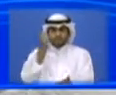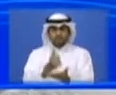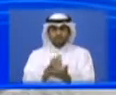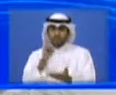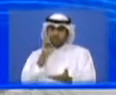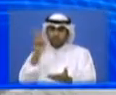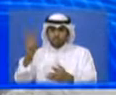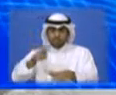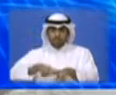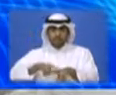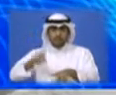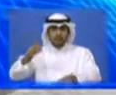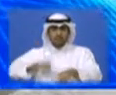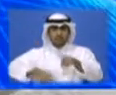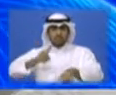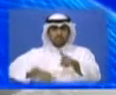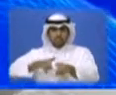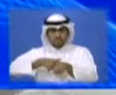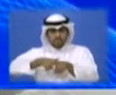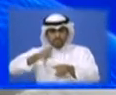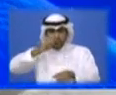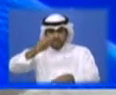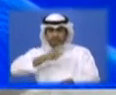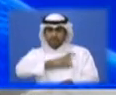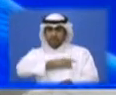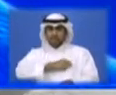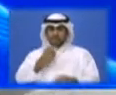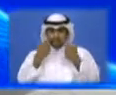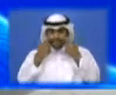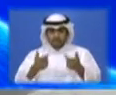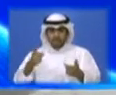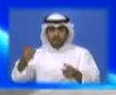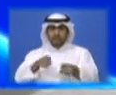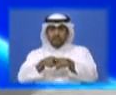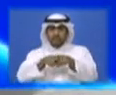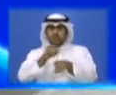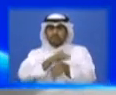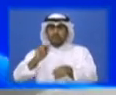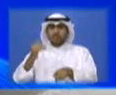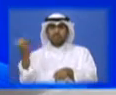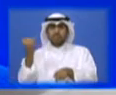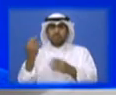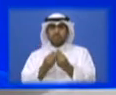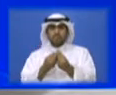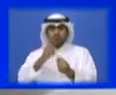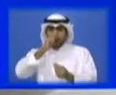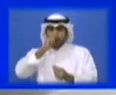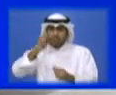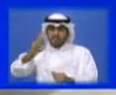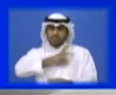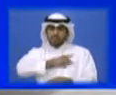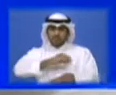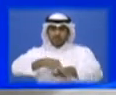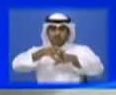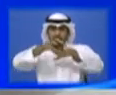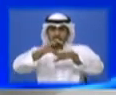والدول الكبرى الراعية لعملية السلام في الشرق الأوسط مسؤولية التصدي لتلك الانتهاكات الإسرائيلية المتعجرفة ووضع حد لها.